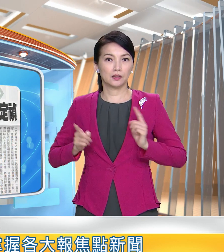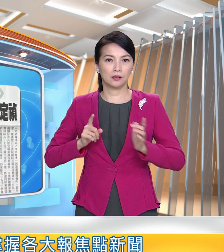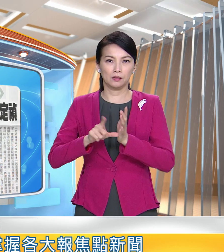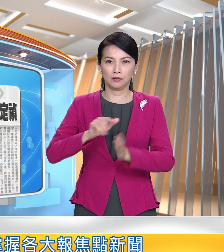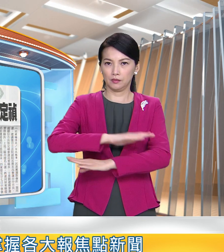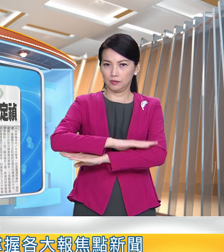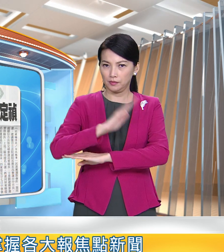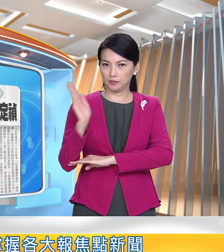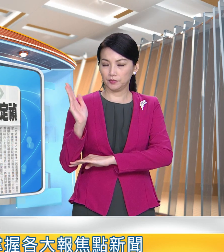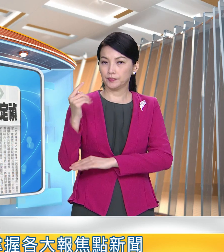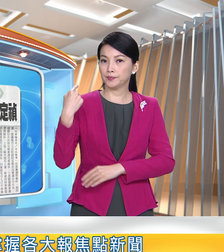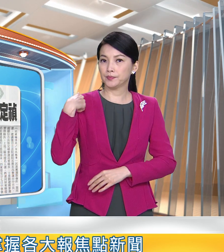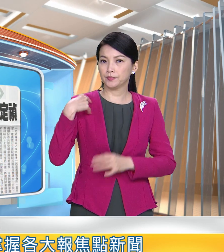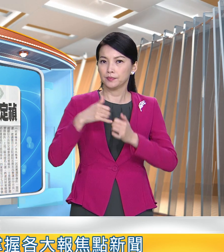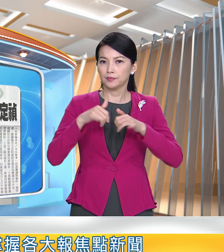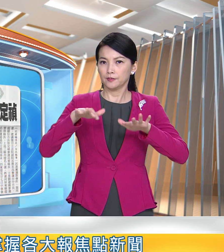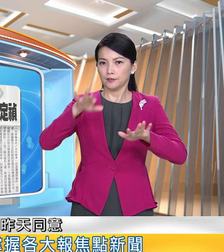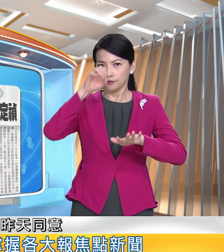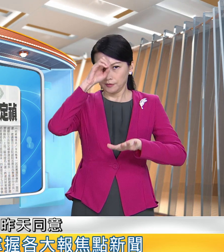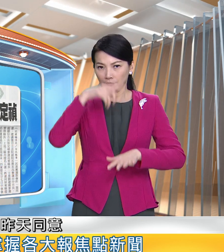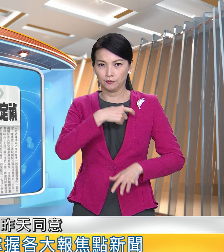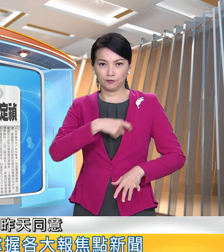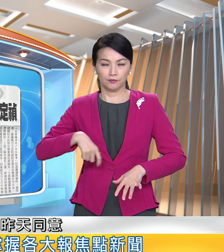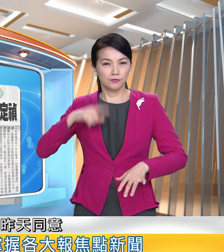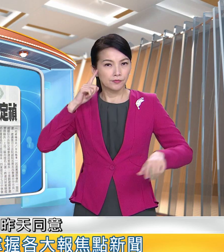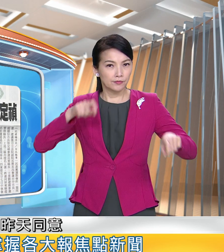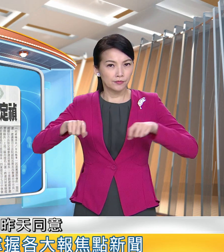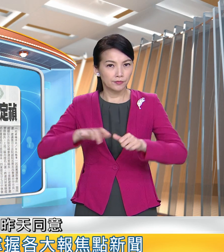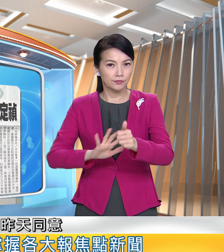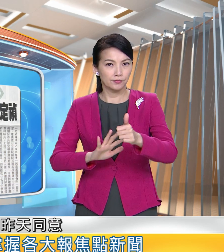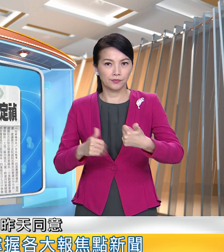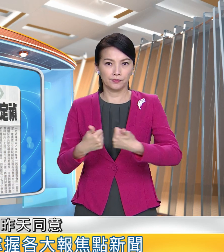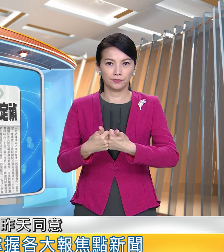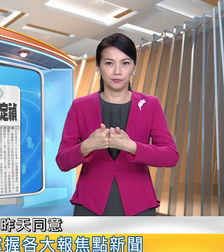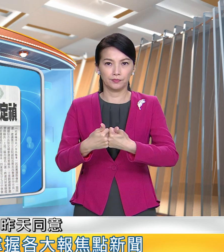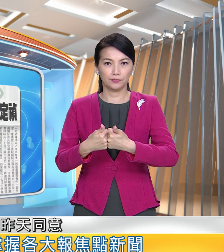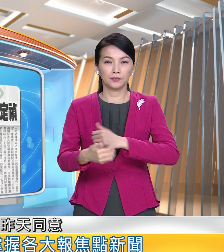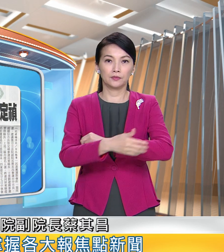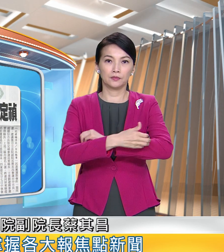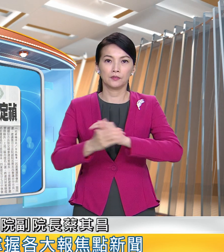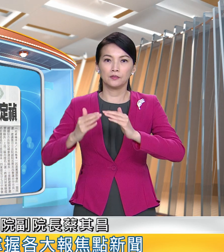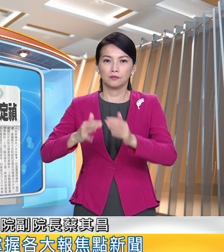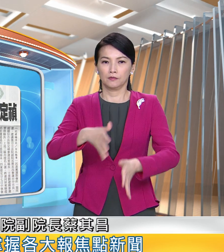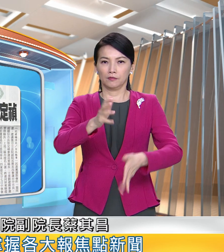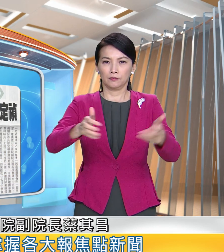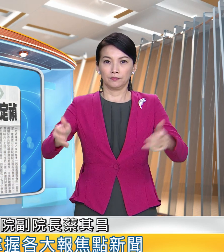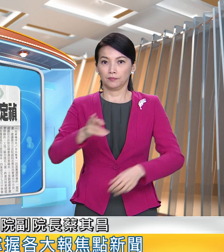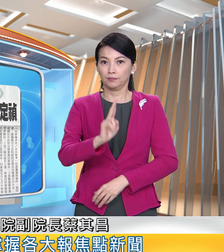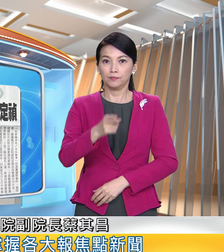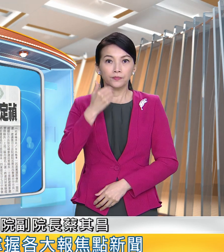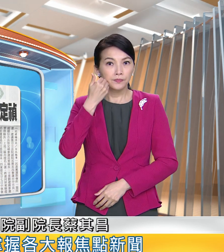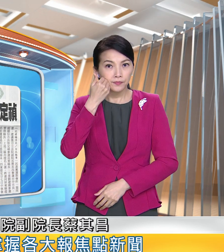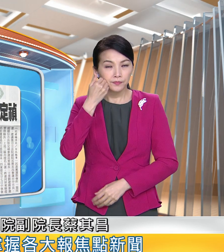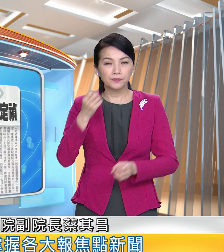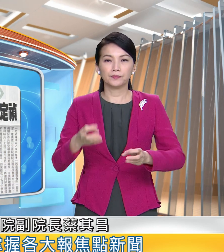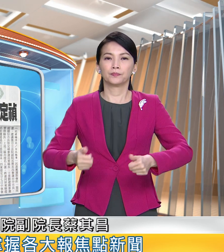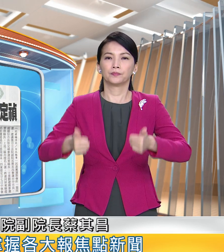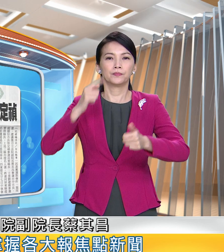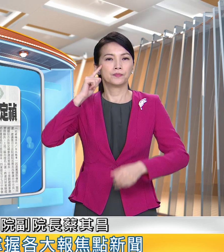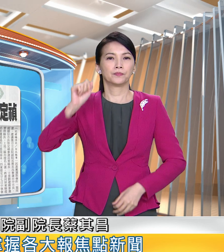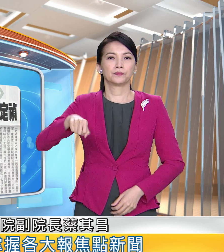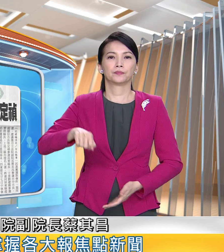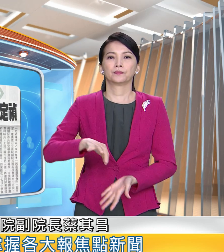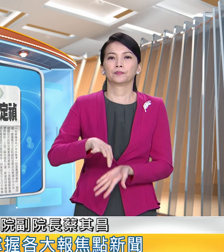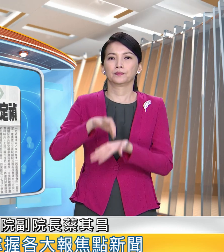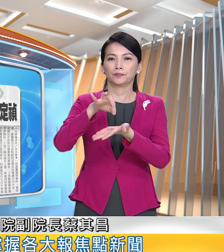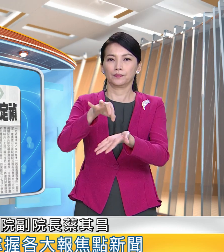自由时报是报道，民进党选对会昨天同意建议征召立法院副院长